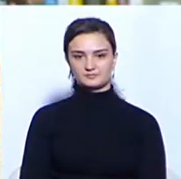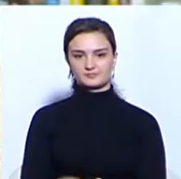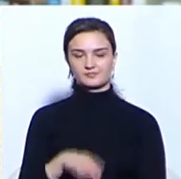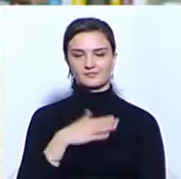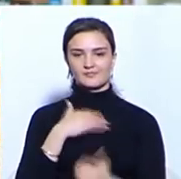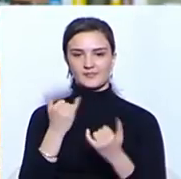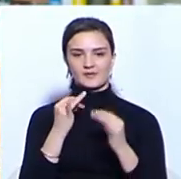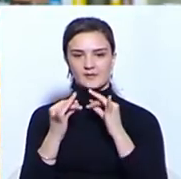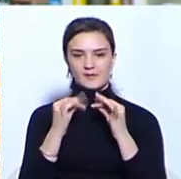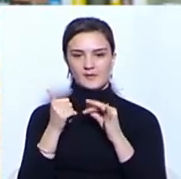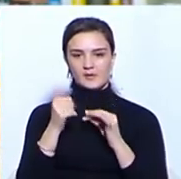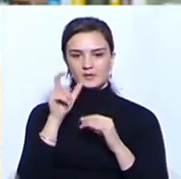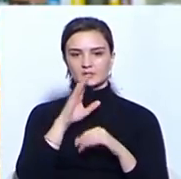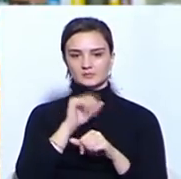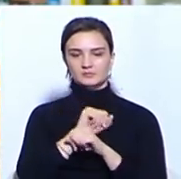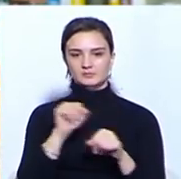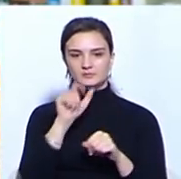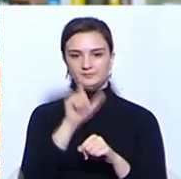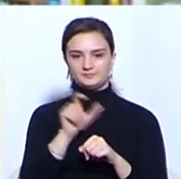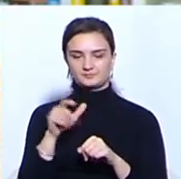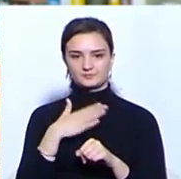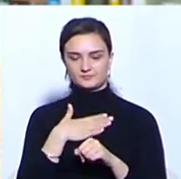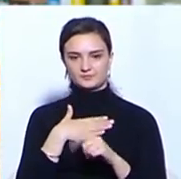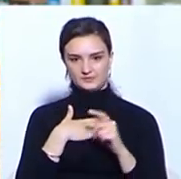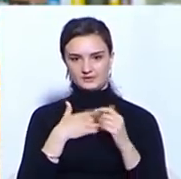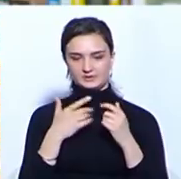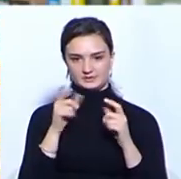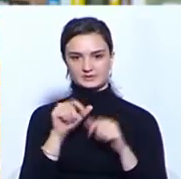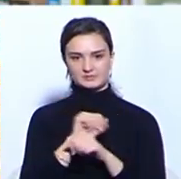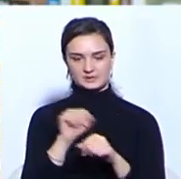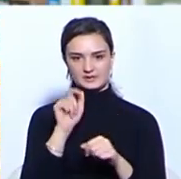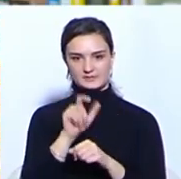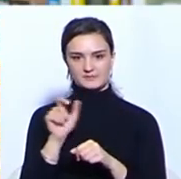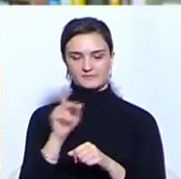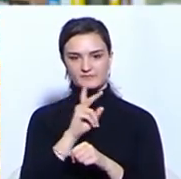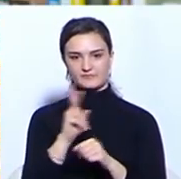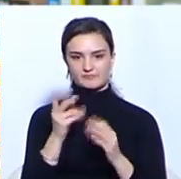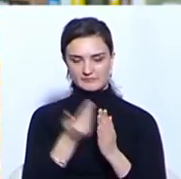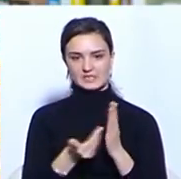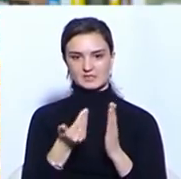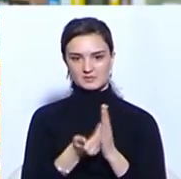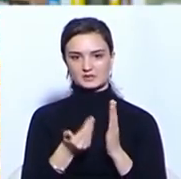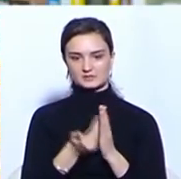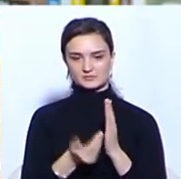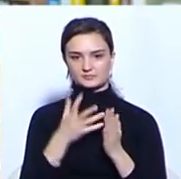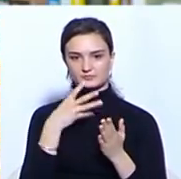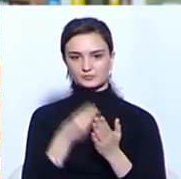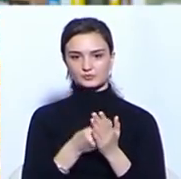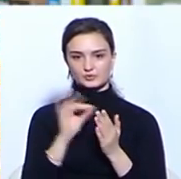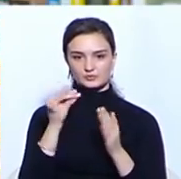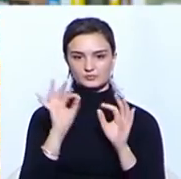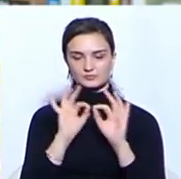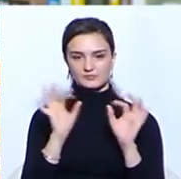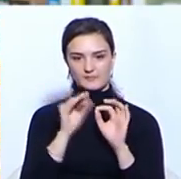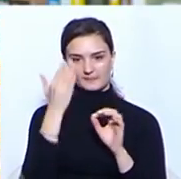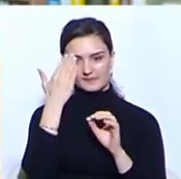ჩვენ ხავ საუბრობთ, როგორი მამაცი ქალბატონები არიან ჩვენი სიუჟეტის გმირები, რომლებიც სამაგალითოდ საკუთარ ისტორიებს